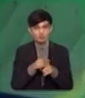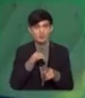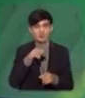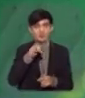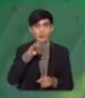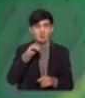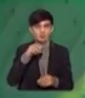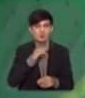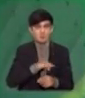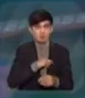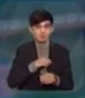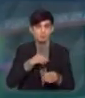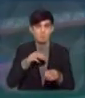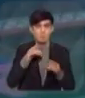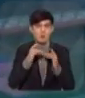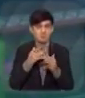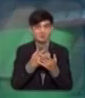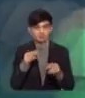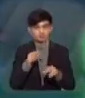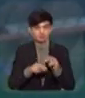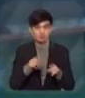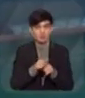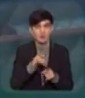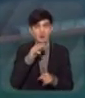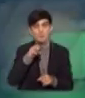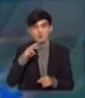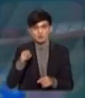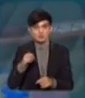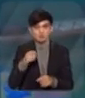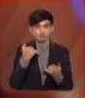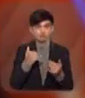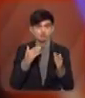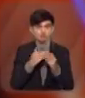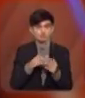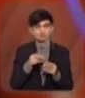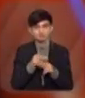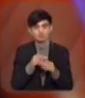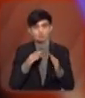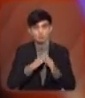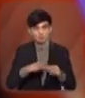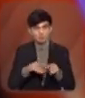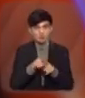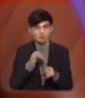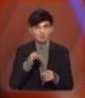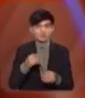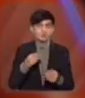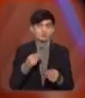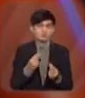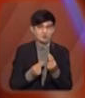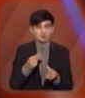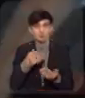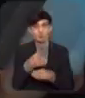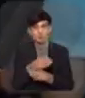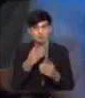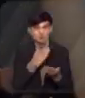жиһаз жасаумен айналысады. Мәдина қазір үй шаруасында. Бос уақыттары мен мереке күндері бәрі бірге қыдырып, күндерін көңілді өткізуге тырысады. Оның да